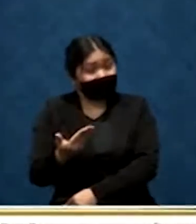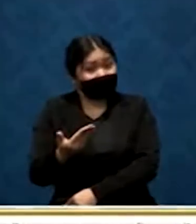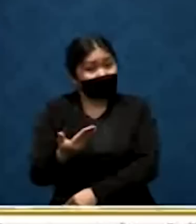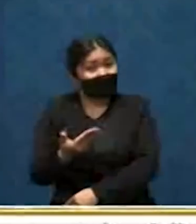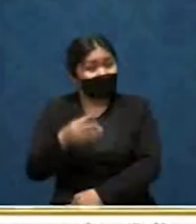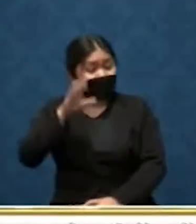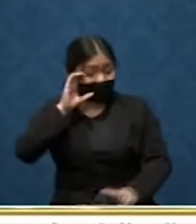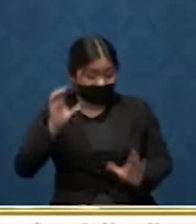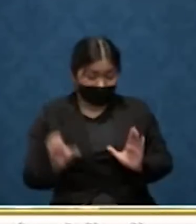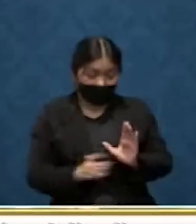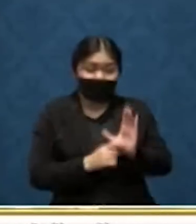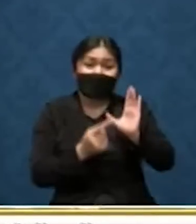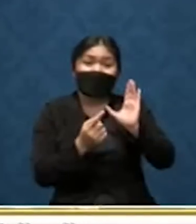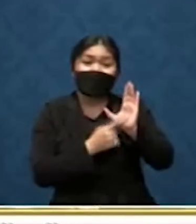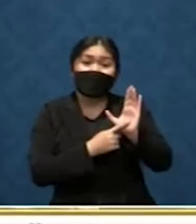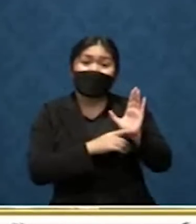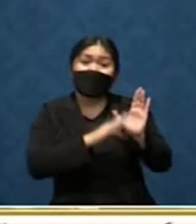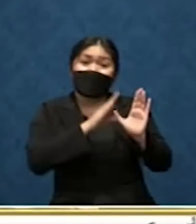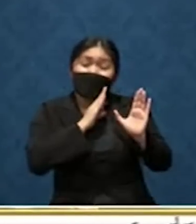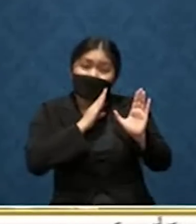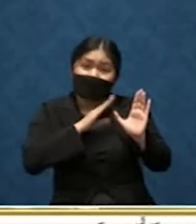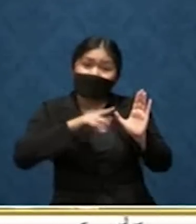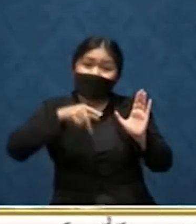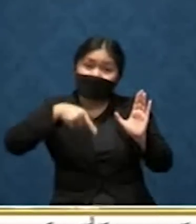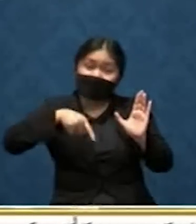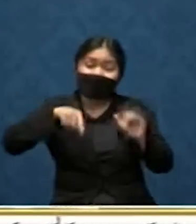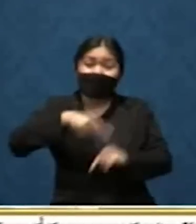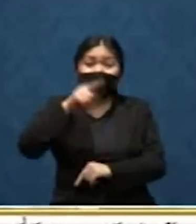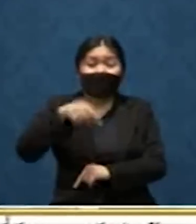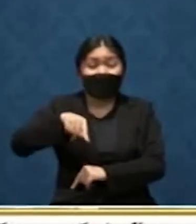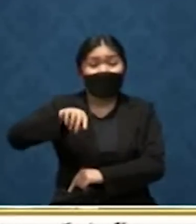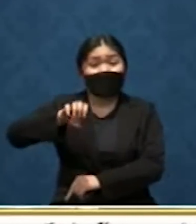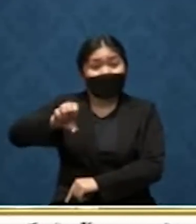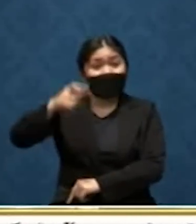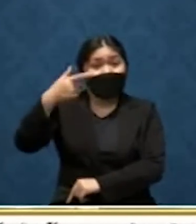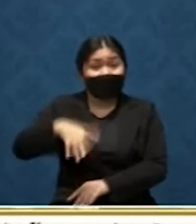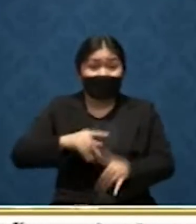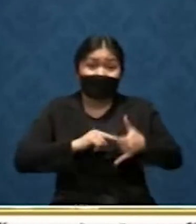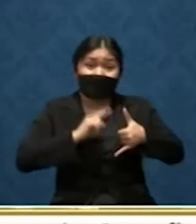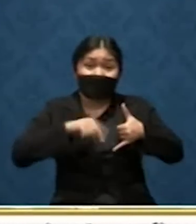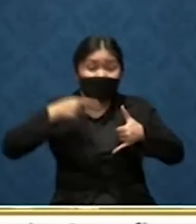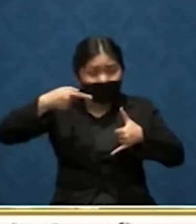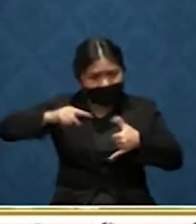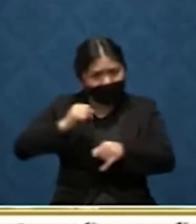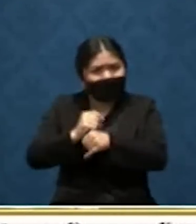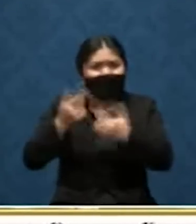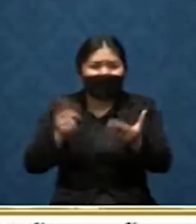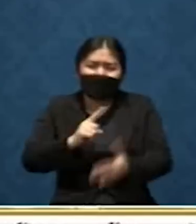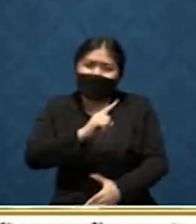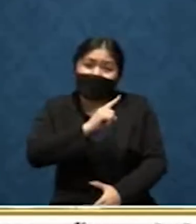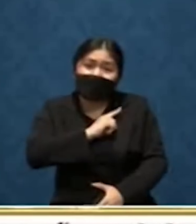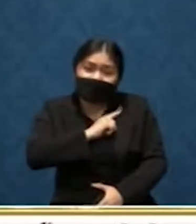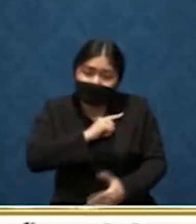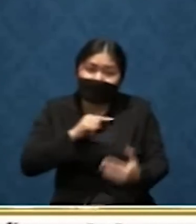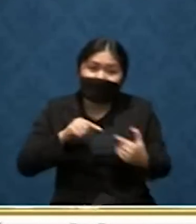พอตั้ง อรvik P&Eแล้วหนังปERTาก็ทำอะไรครับทำหน้าที่นำส่ง